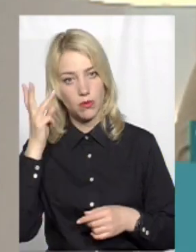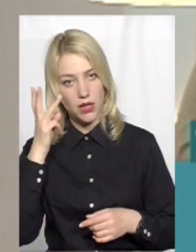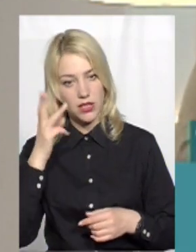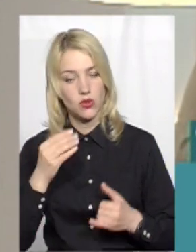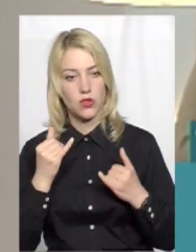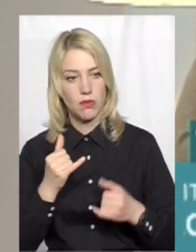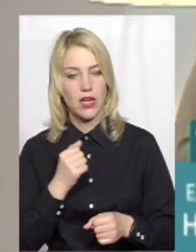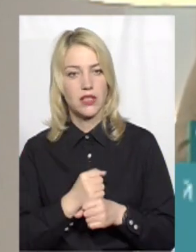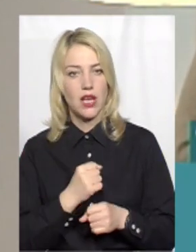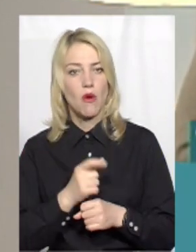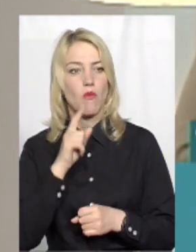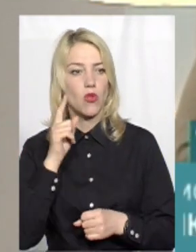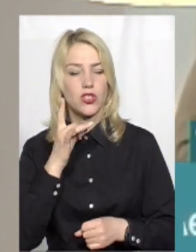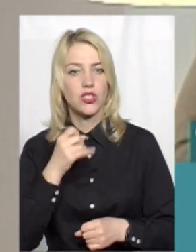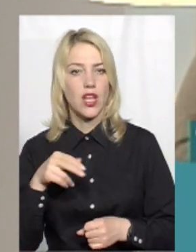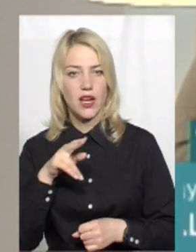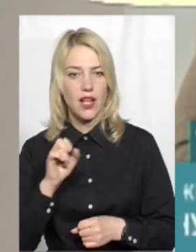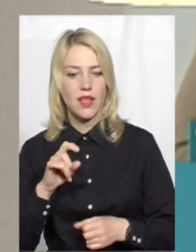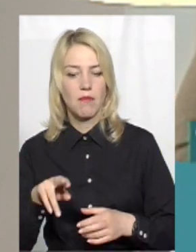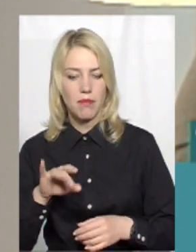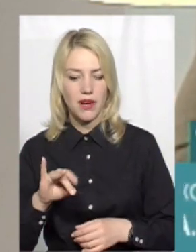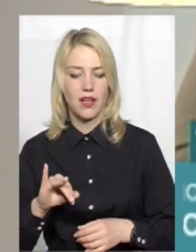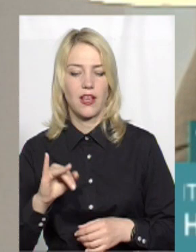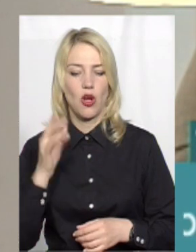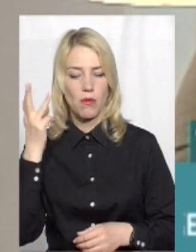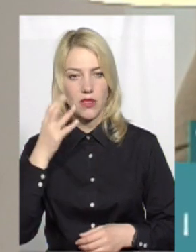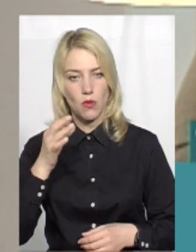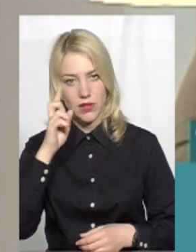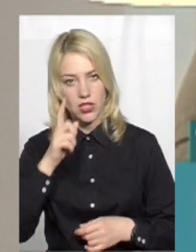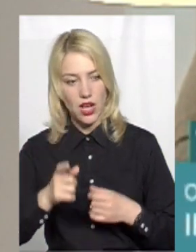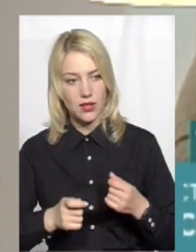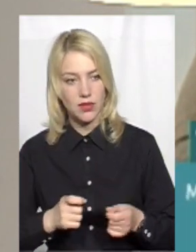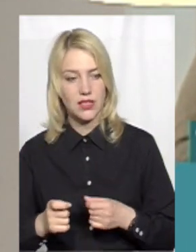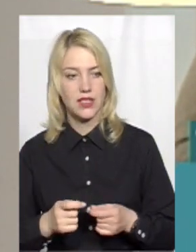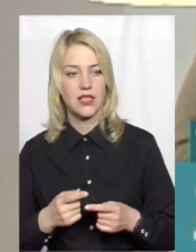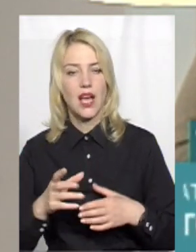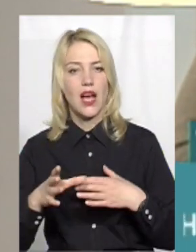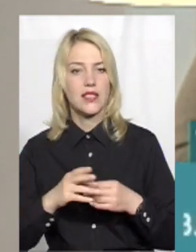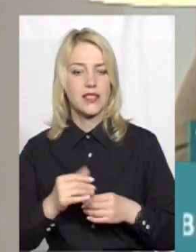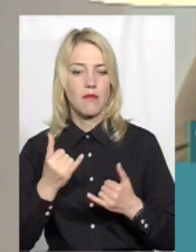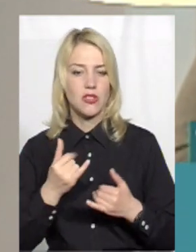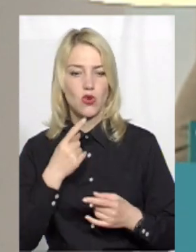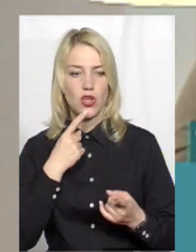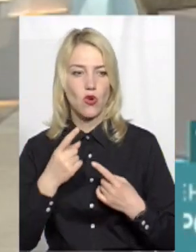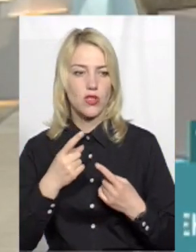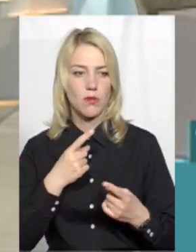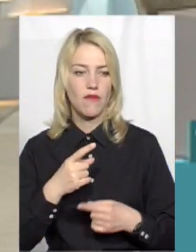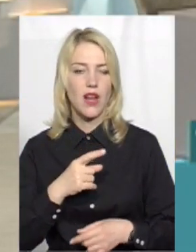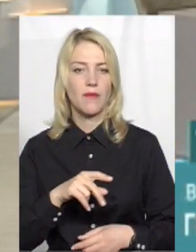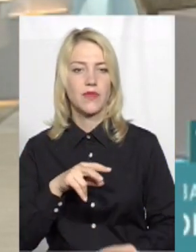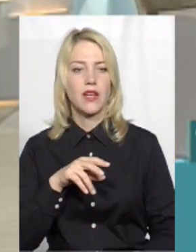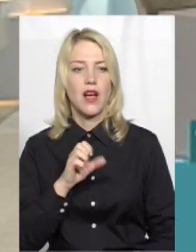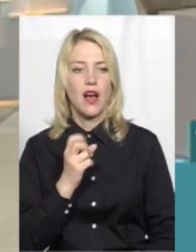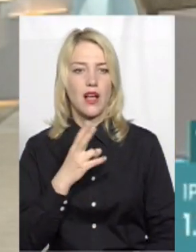Хмельницькому тепер діє молодіжна рада при Хмельницькій обласній держадміністрації. А з нами сьогодні розмовляли